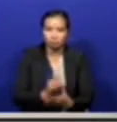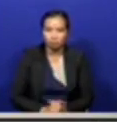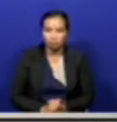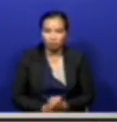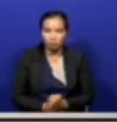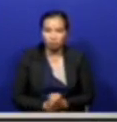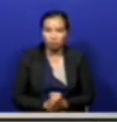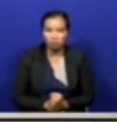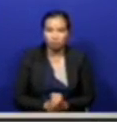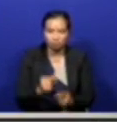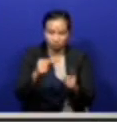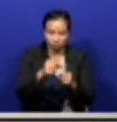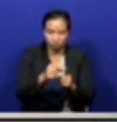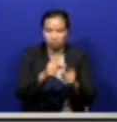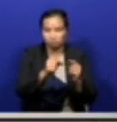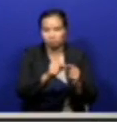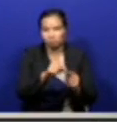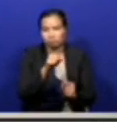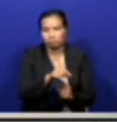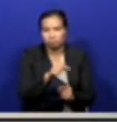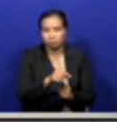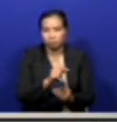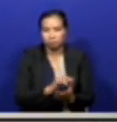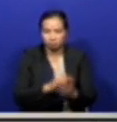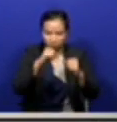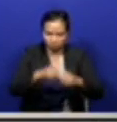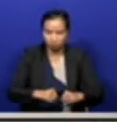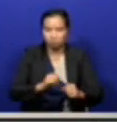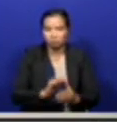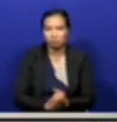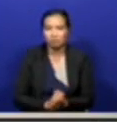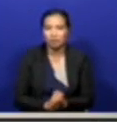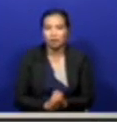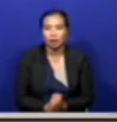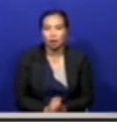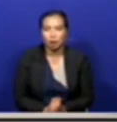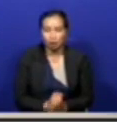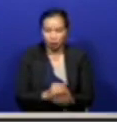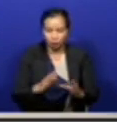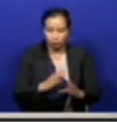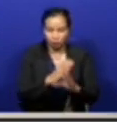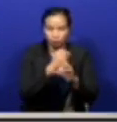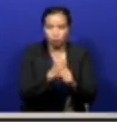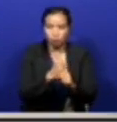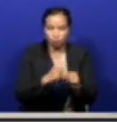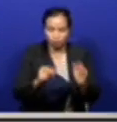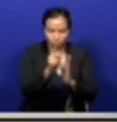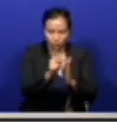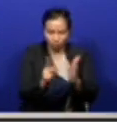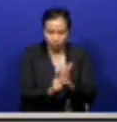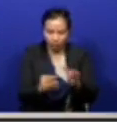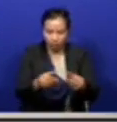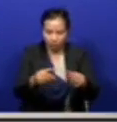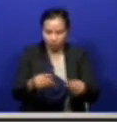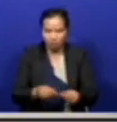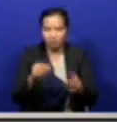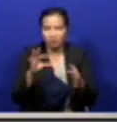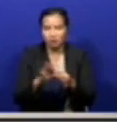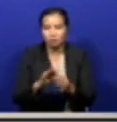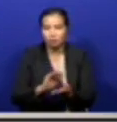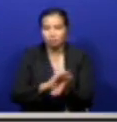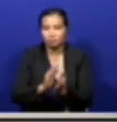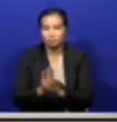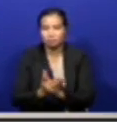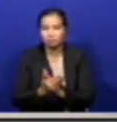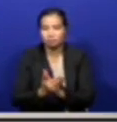ถือคำวินิจฉัยนั้นเป็นที่สุดแน่นอนครับคำวินิจฉัยนั้นต้องบอกว่ากฎหมายฉบับนี้เป็นกฎหมายที่เกี่ยวเนื่องกับการเปลี่ยนรูปประเทศ